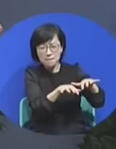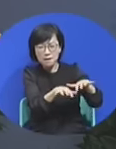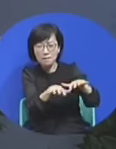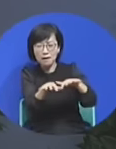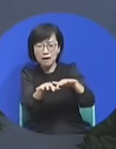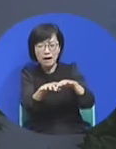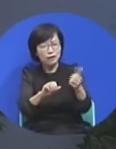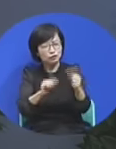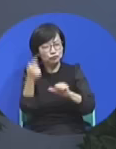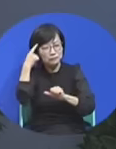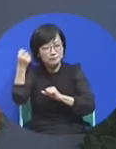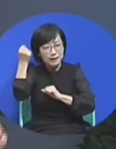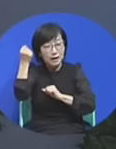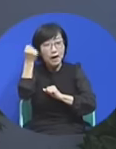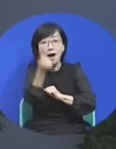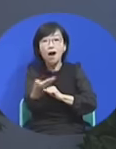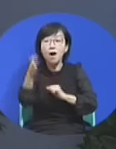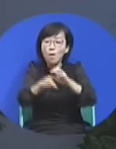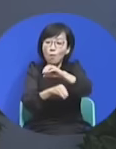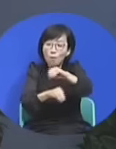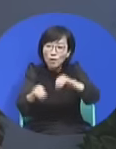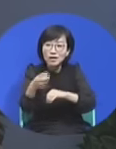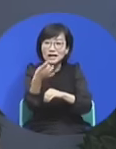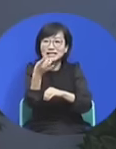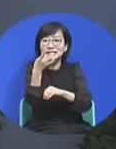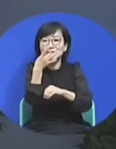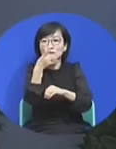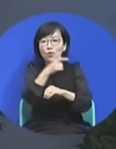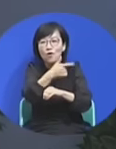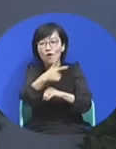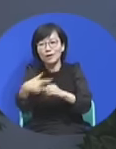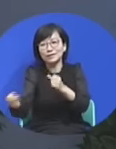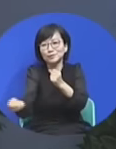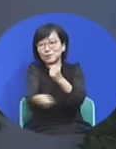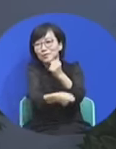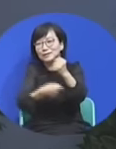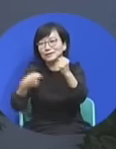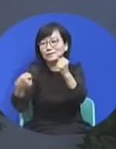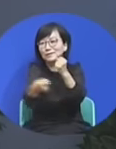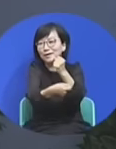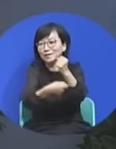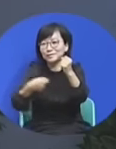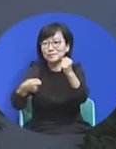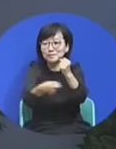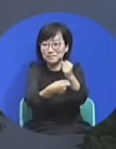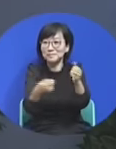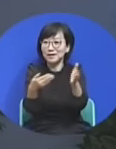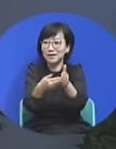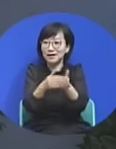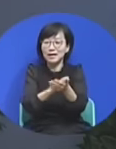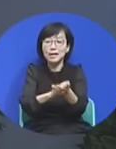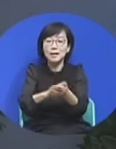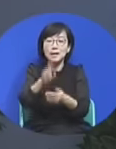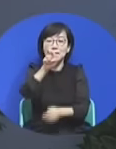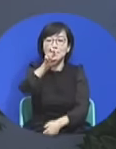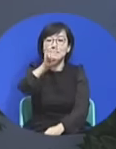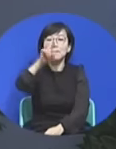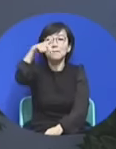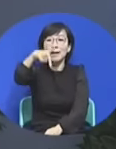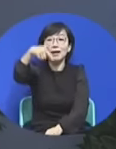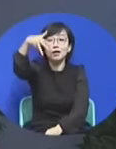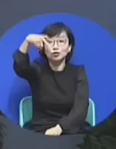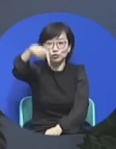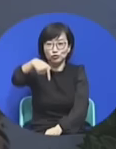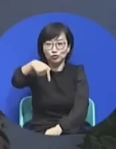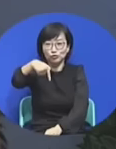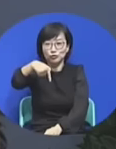곡식을 거둔 겁니다. And they feared for their lives as they came out from Egypt, and yet in that place they harvested crops. 맥추절입니다. That is the